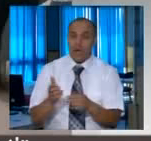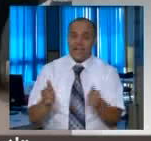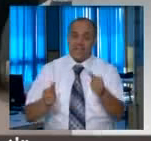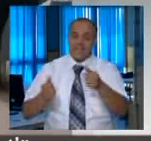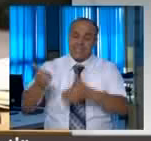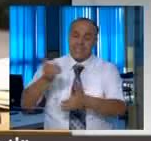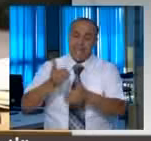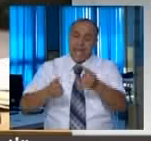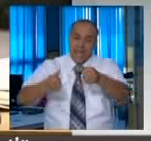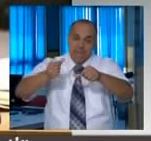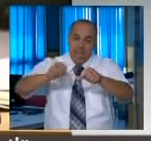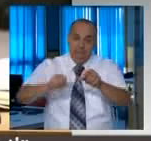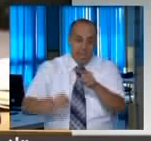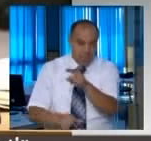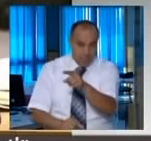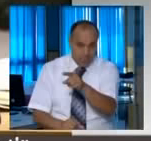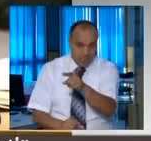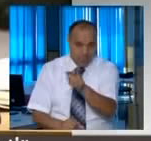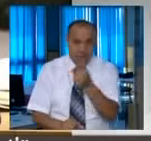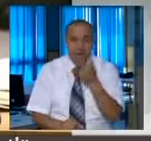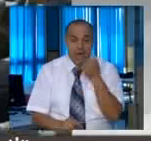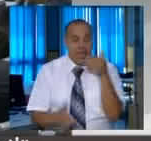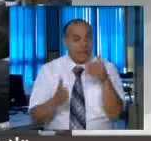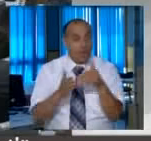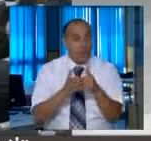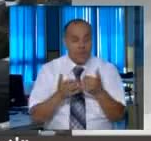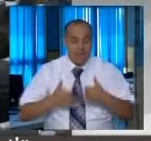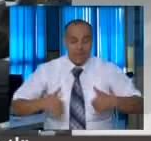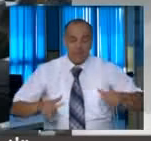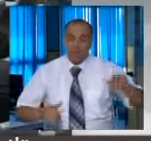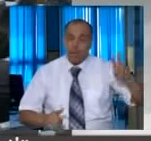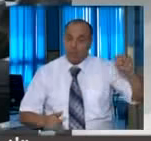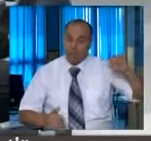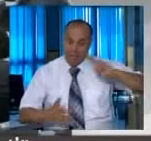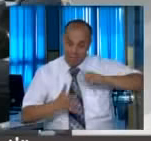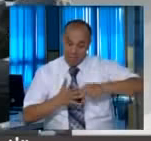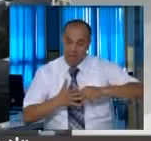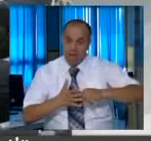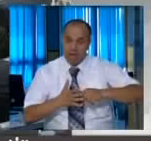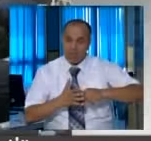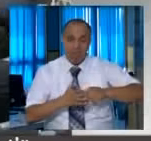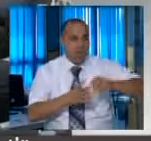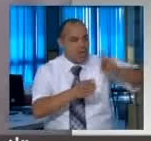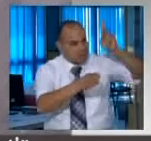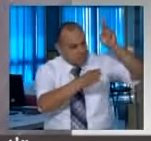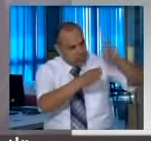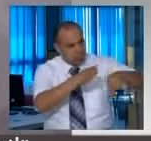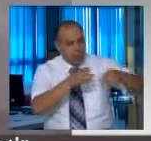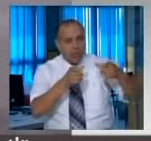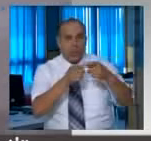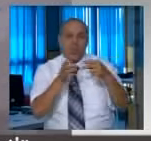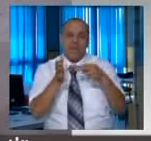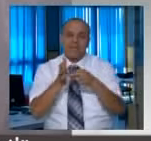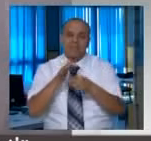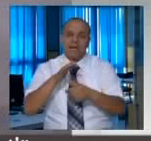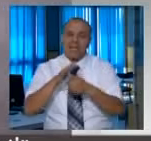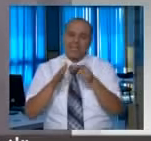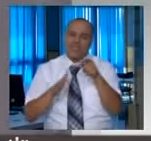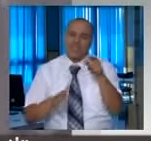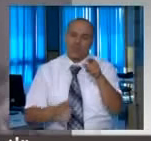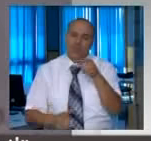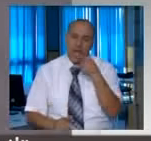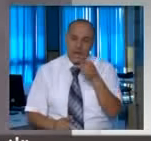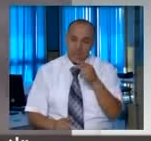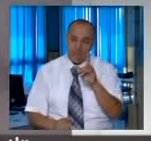أسلحة كيميائية، حال دون توصل مجلس الأمن الدولي إلى اتفاق يقضي بفرض عقوبات ضد حكومة الرئيس السوري بشار